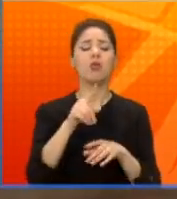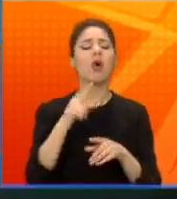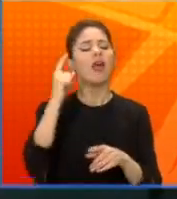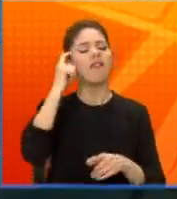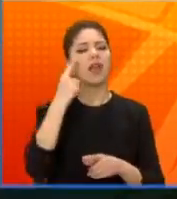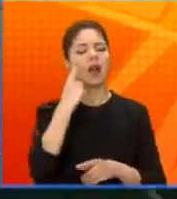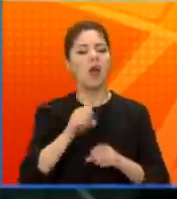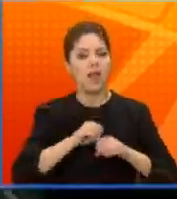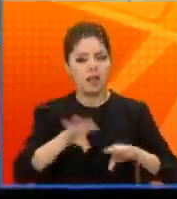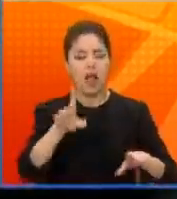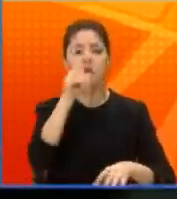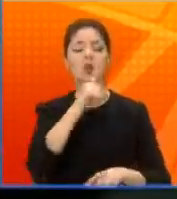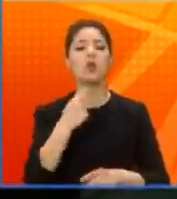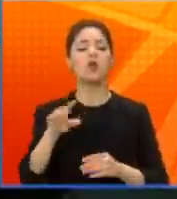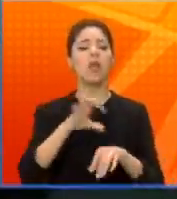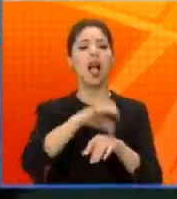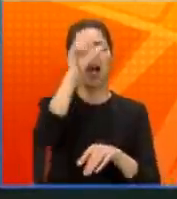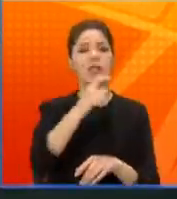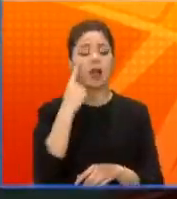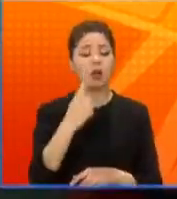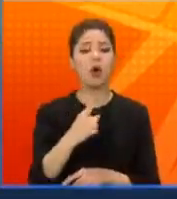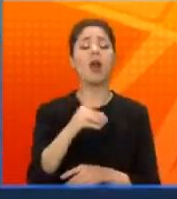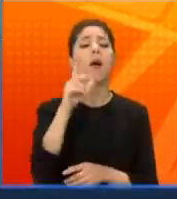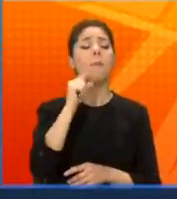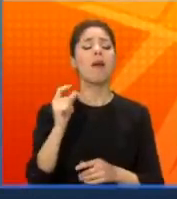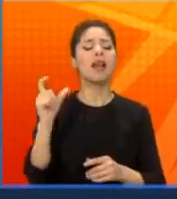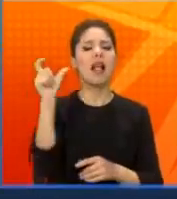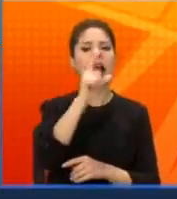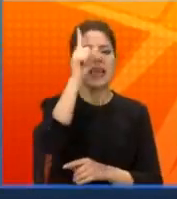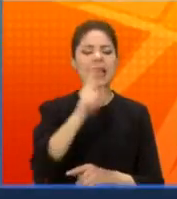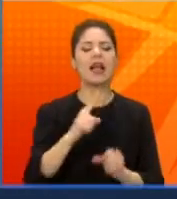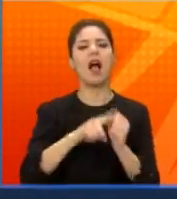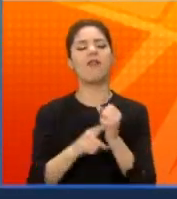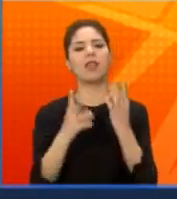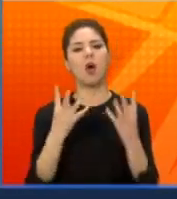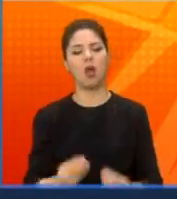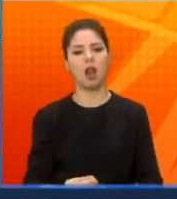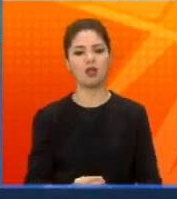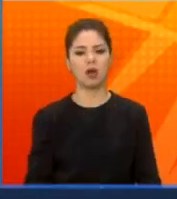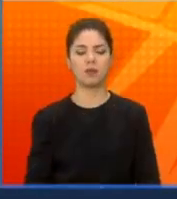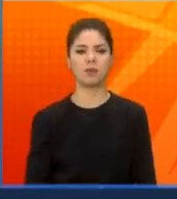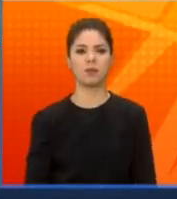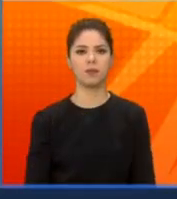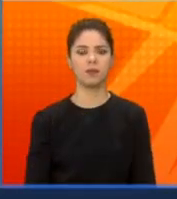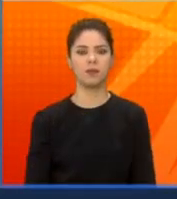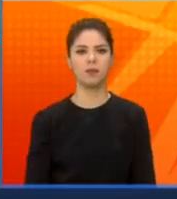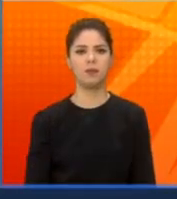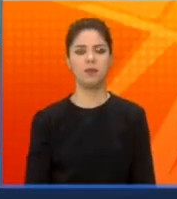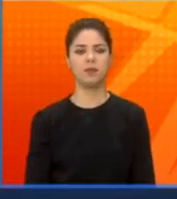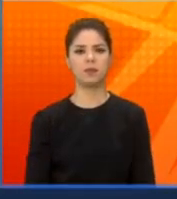100 bin hastayla Mayıs ayının ilk haftası pik yapmış olacak. Onun da görülebilmesi için genel